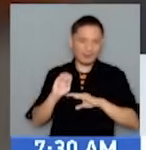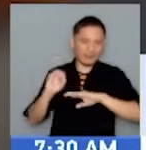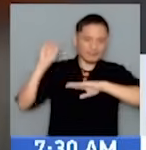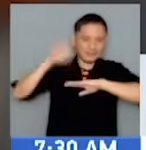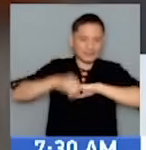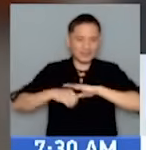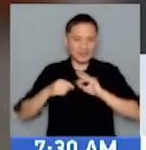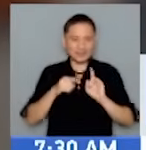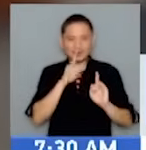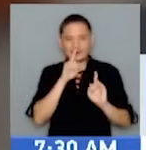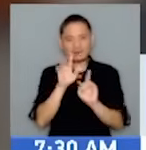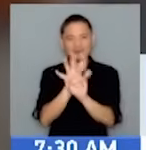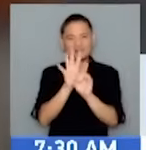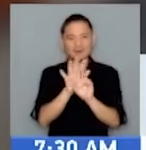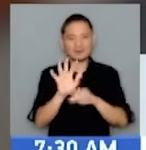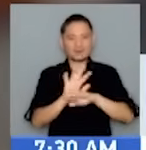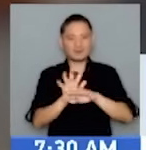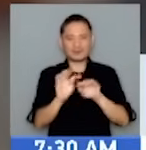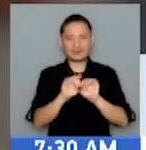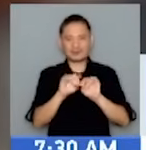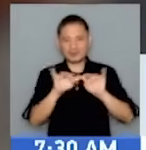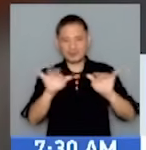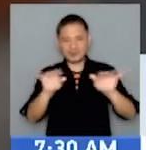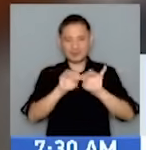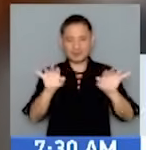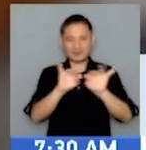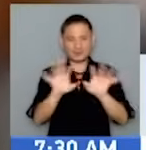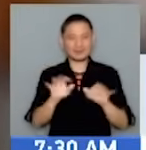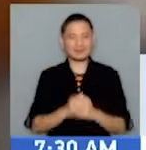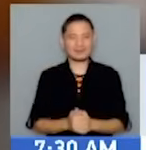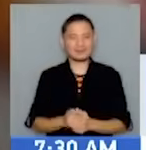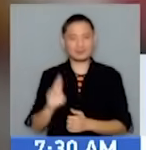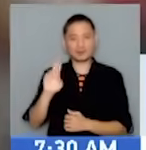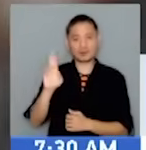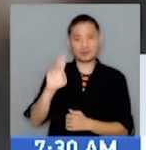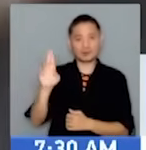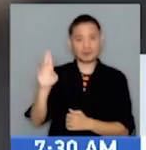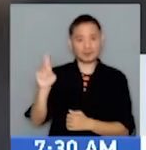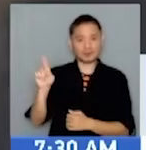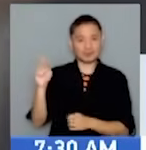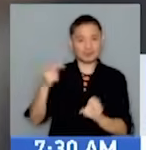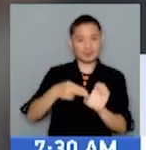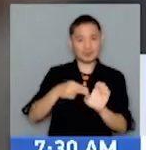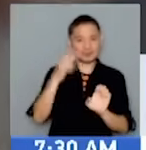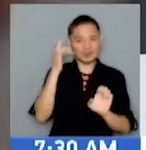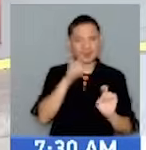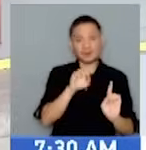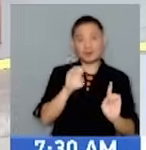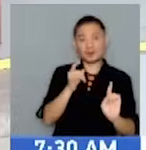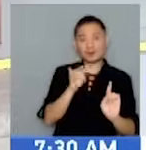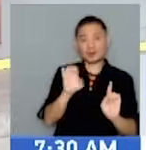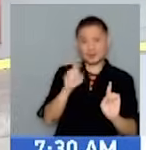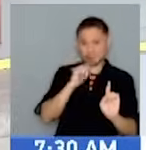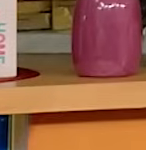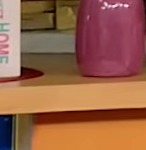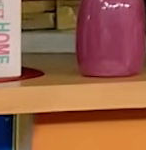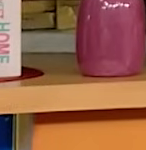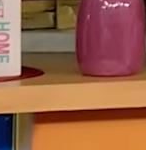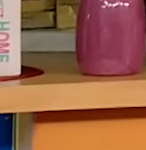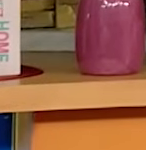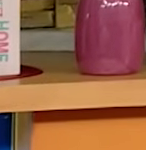trending na linyahan. Mukhang pasado naman si Ruru dahil napapalakpak si Oji. Oo nga eh, grabe, galit na